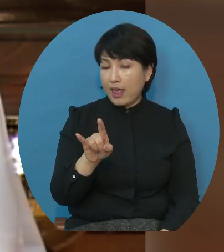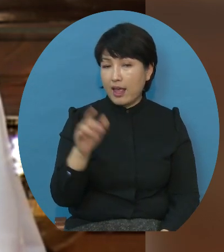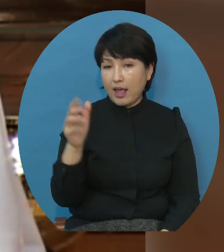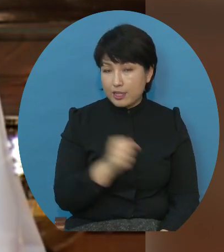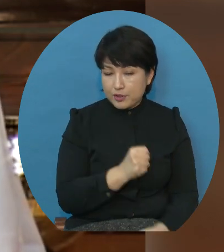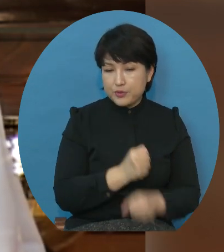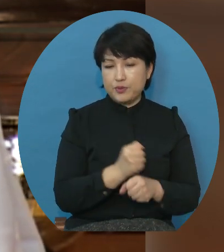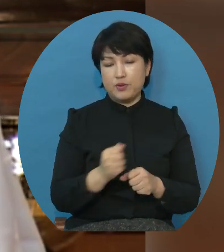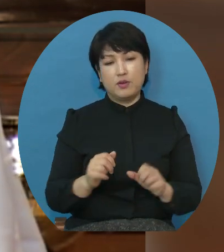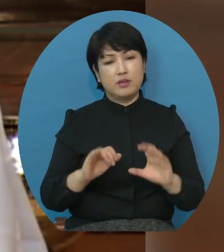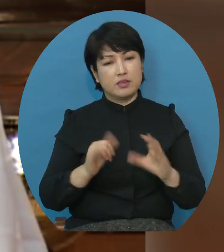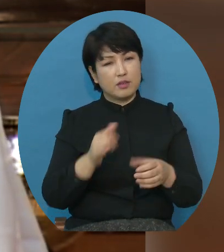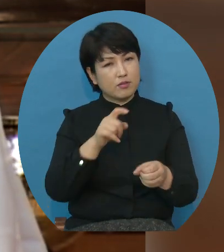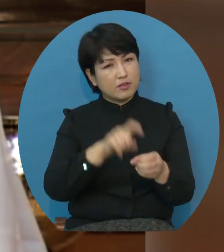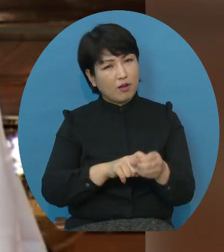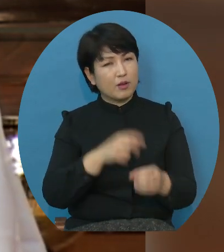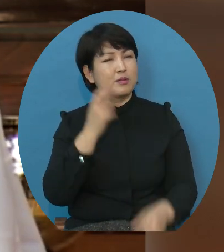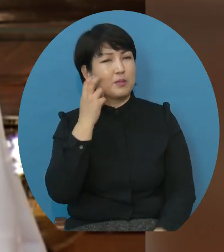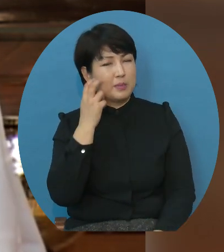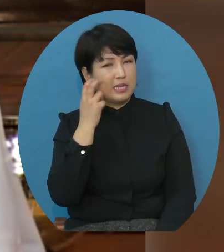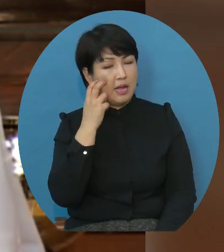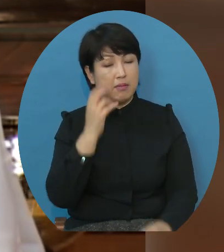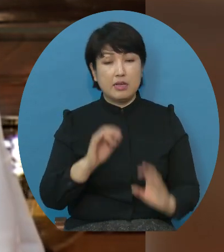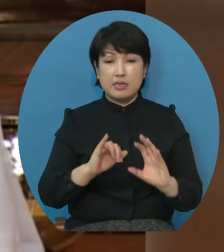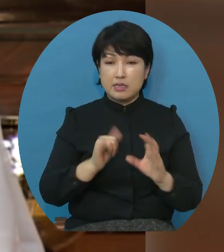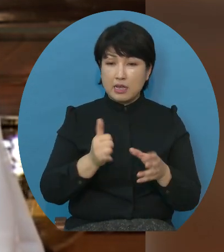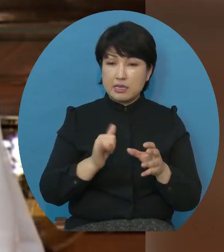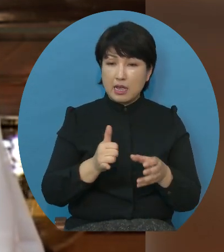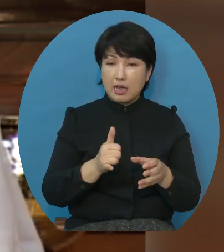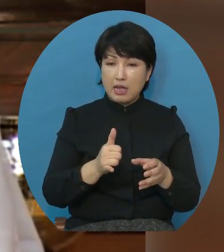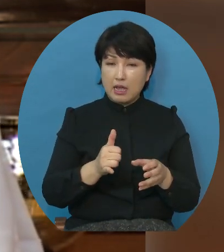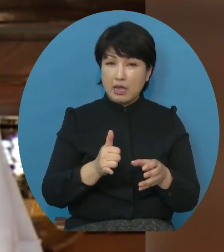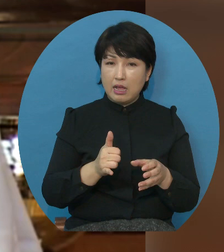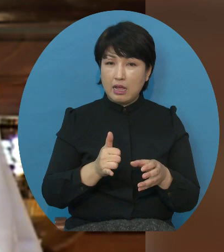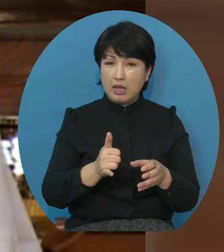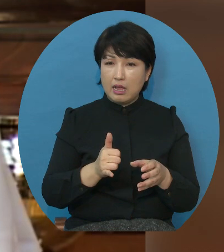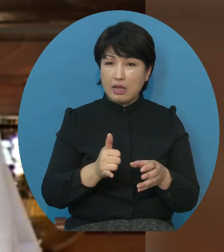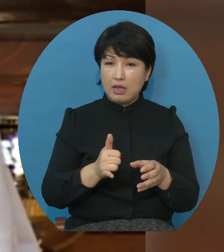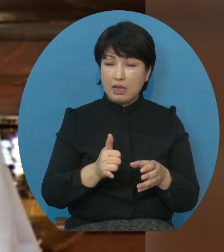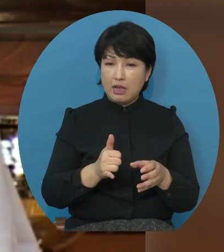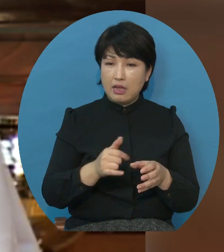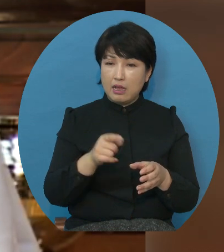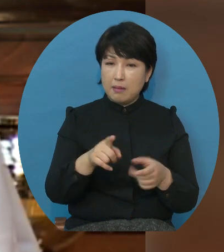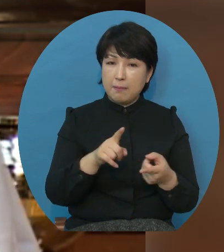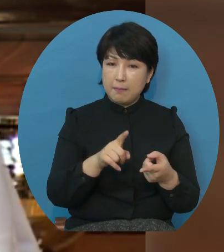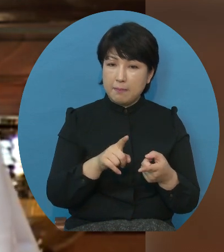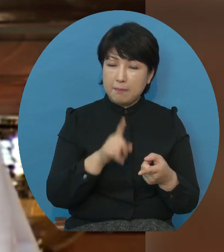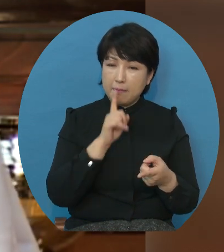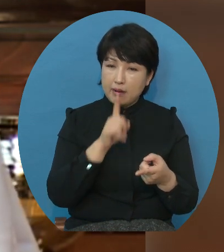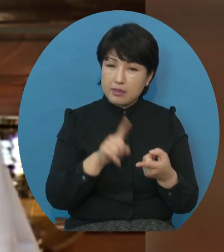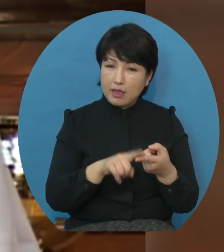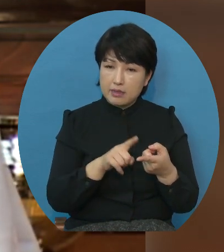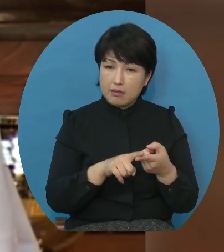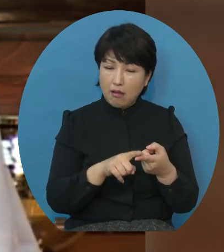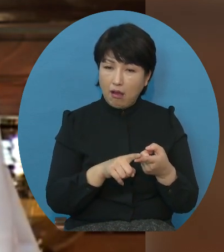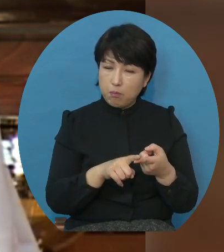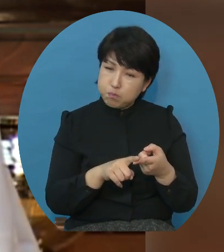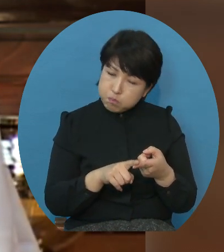그저 그 세속적인 농담 세속적인 그 말소리 빠다 드신 게 아니고